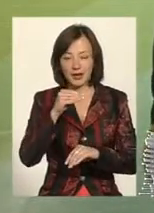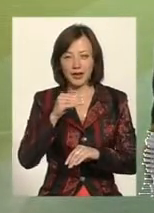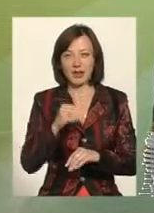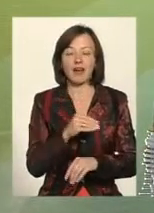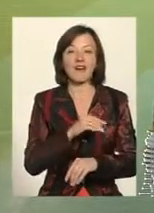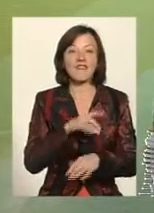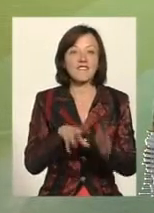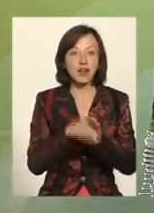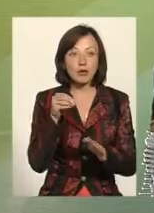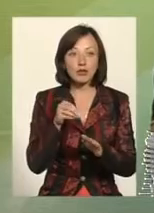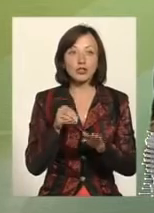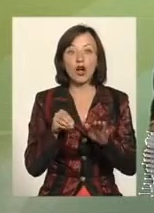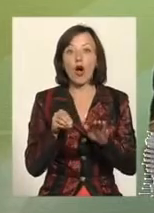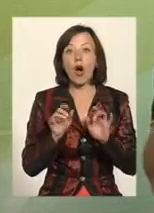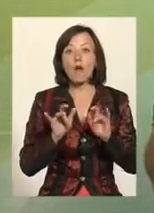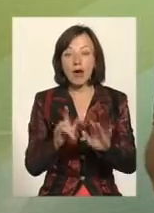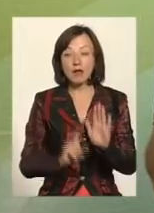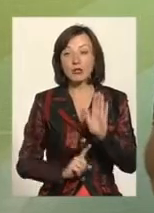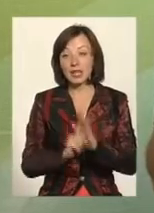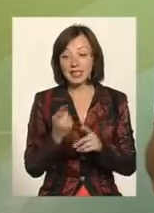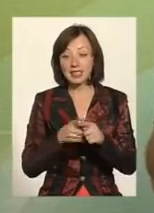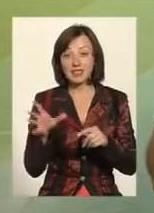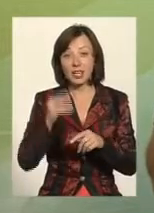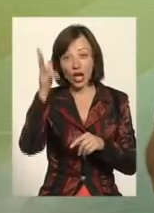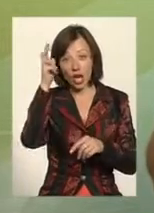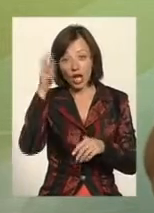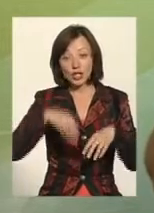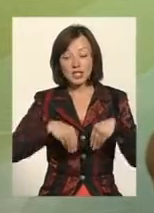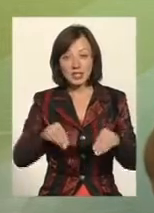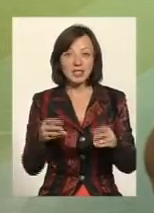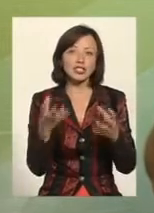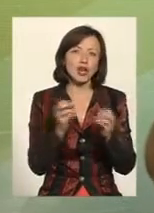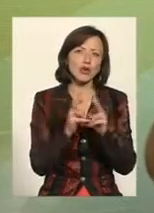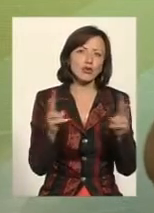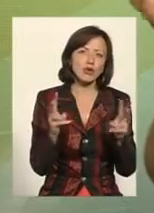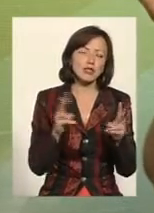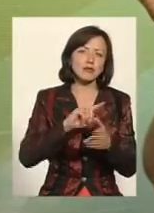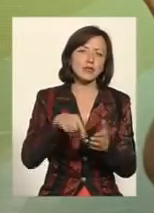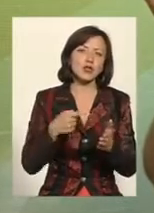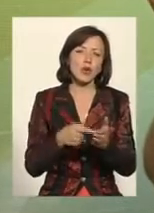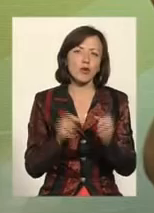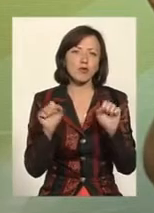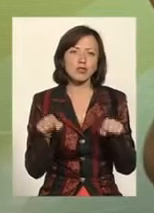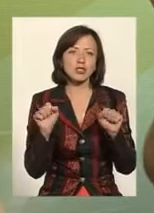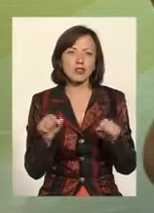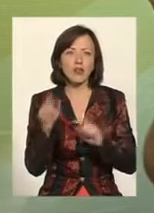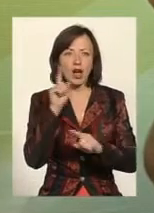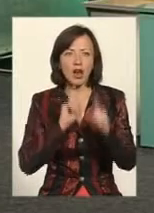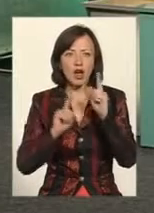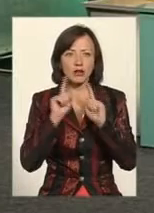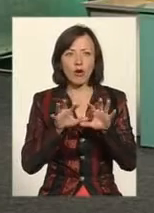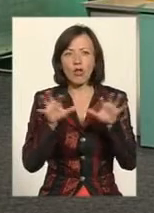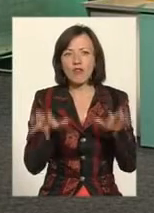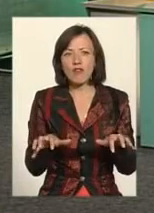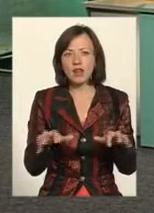компанія попала. Але це все гречкосії. І, власне, з них і буде оце все. Ну, ще там хтось вийде з міської, можливо, ради, надія,